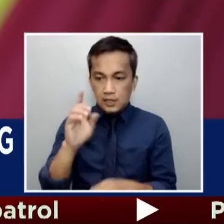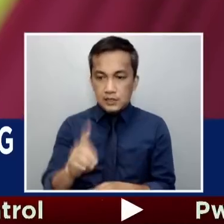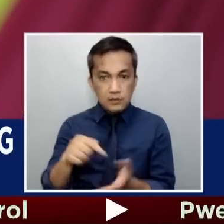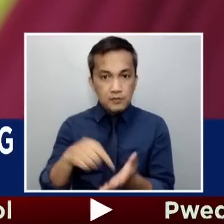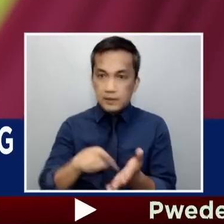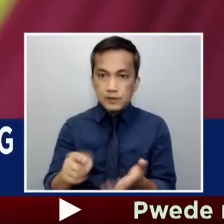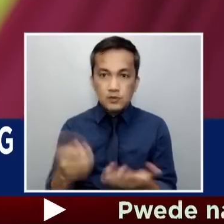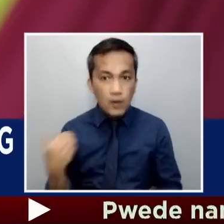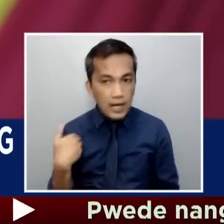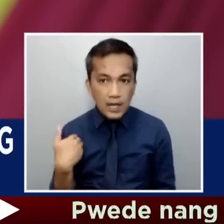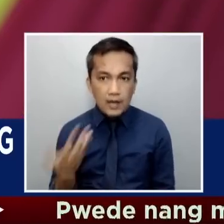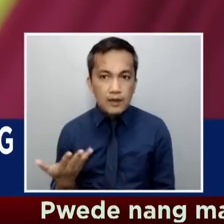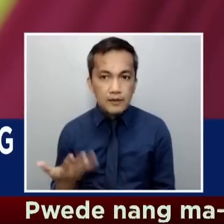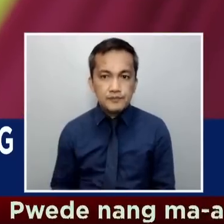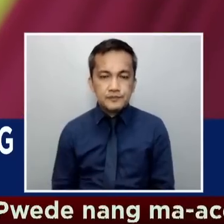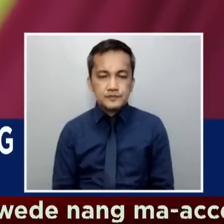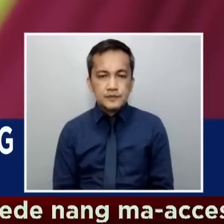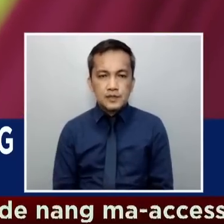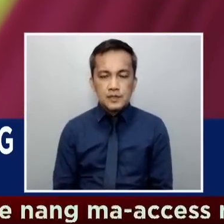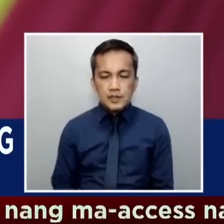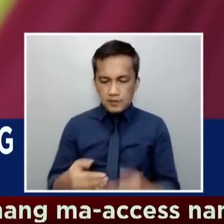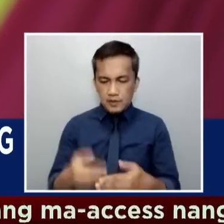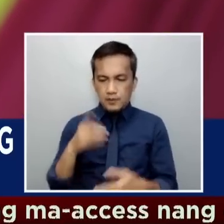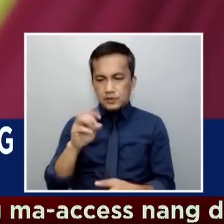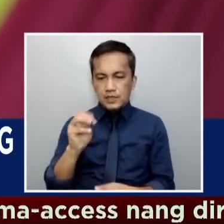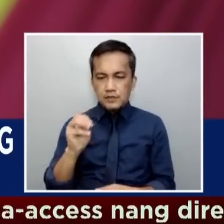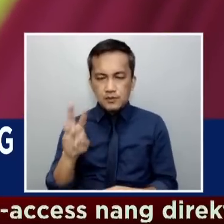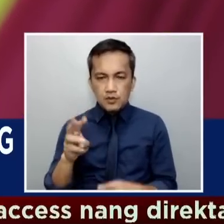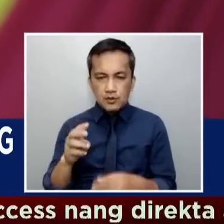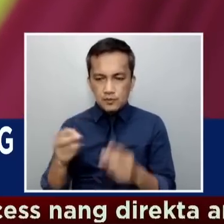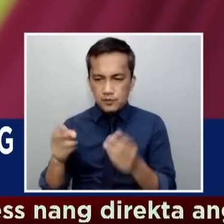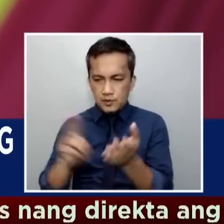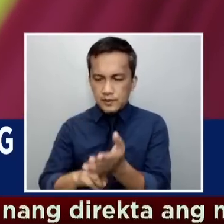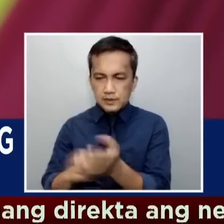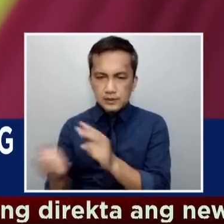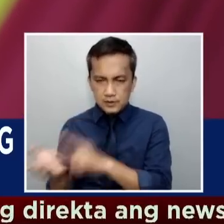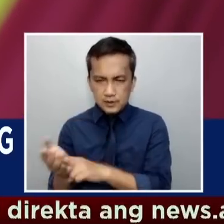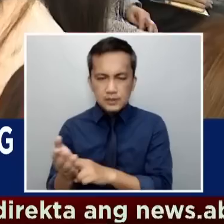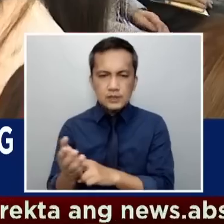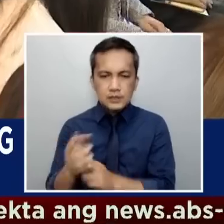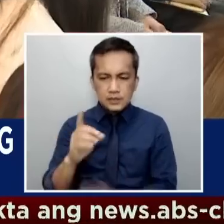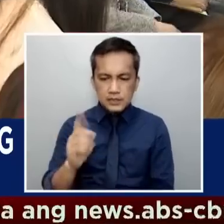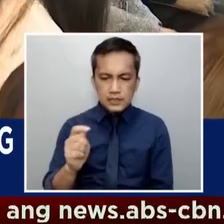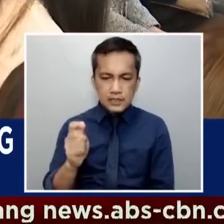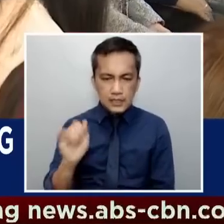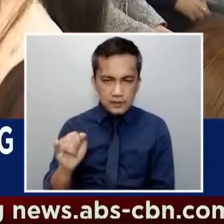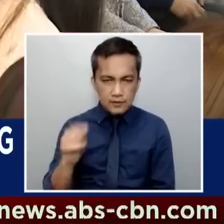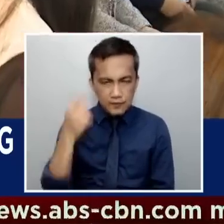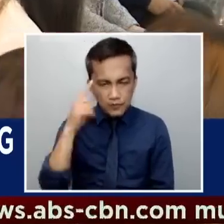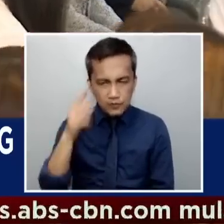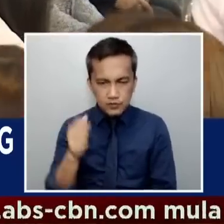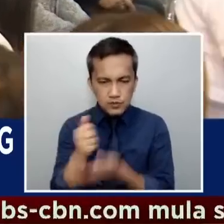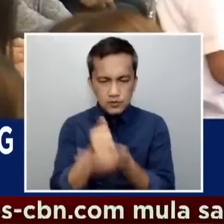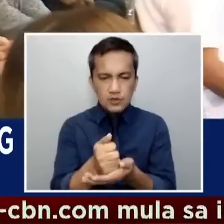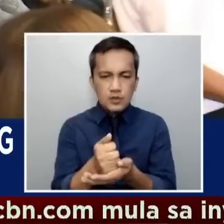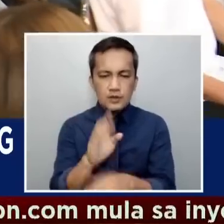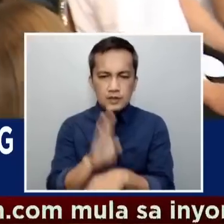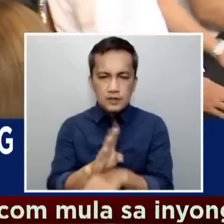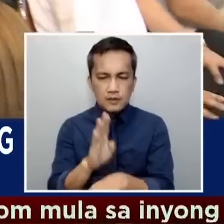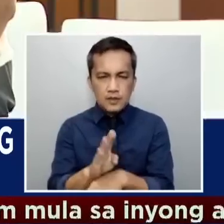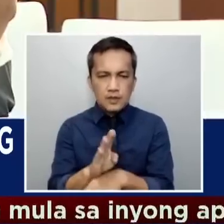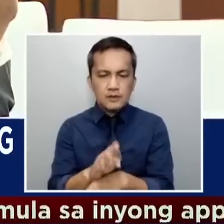Bago ito, pumirma rin ang DMW ng kasunduan sa Department of Trade and Industry para tulungang magkanegosyo ang